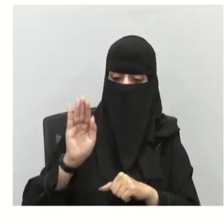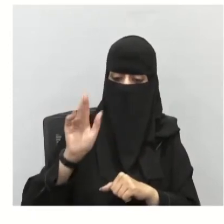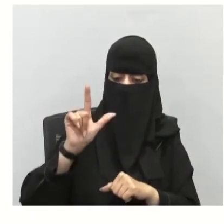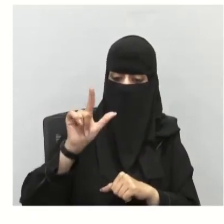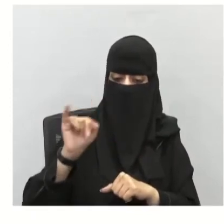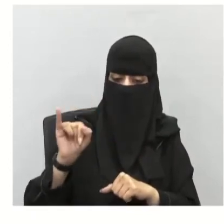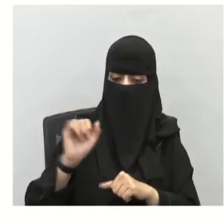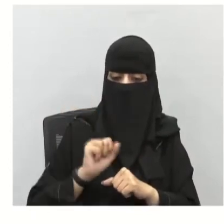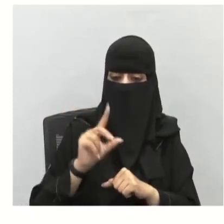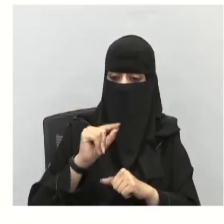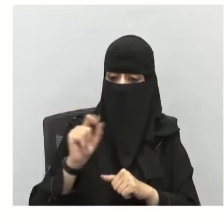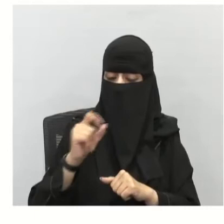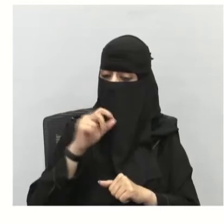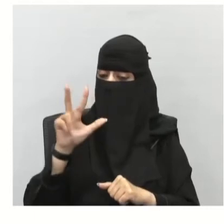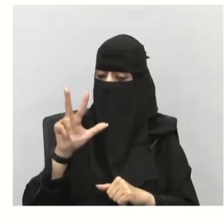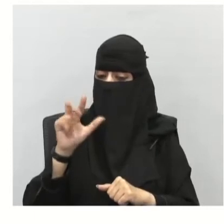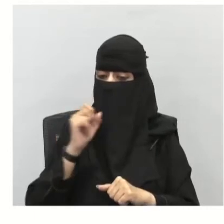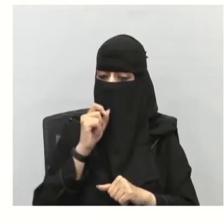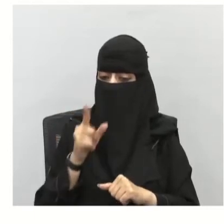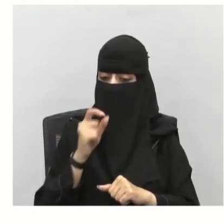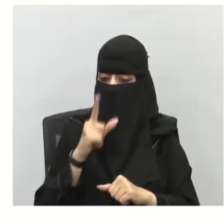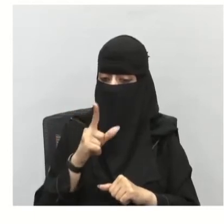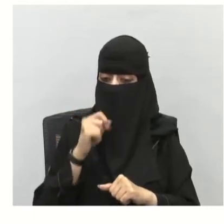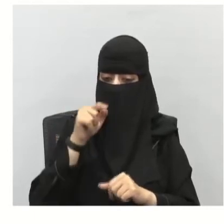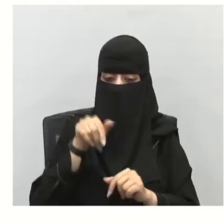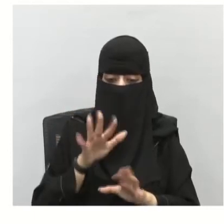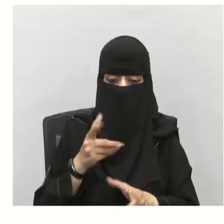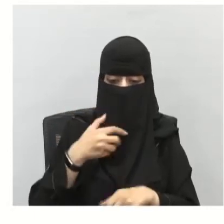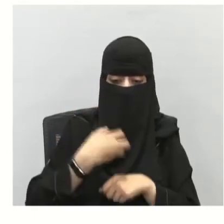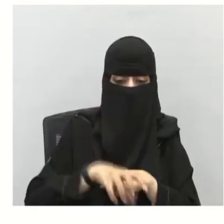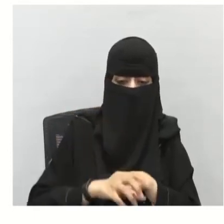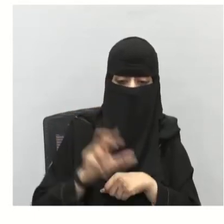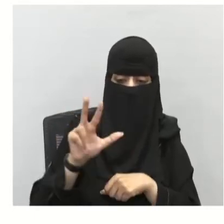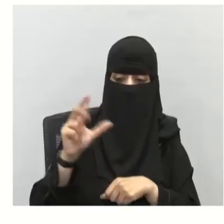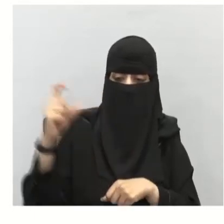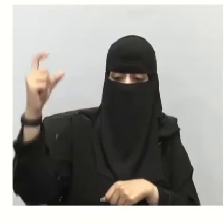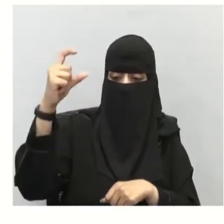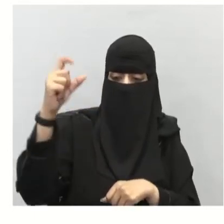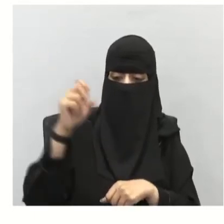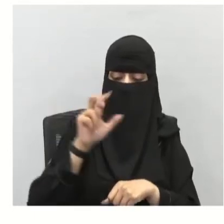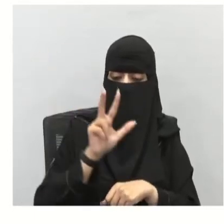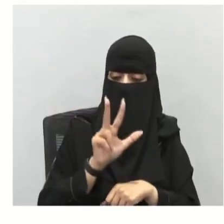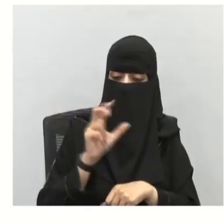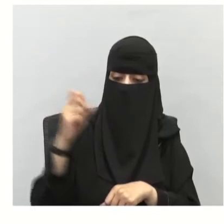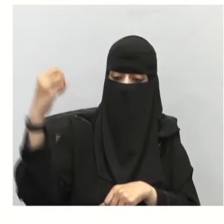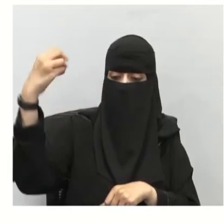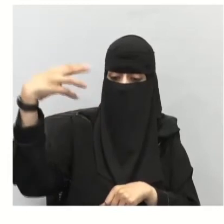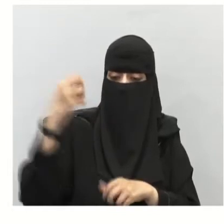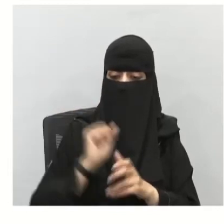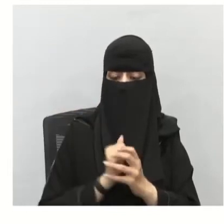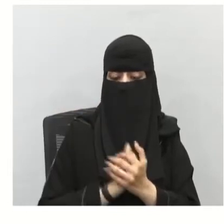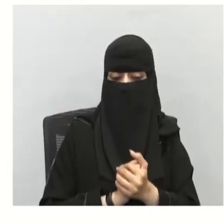المسلم. أحسنتم، المسلم هل هي ال قمرية أم ال شمسية؟